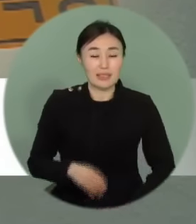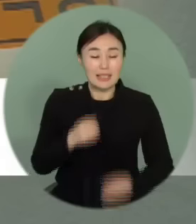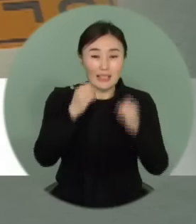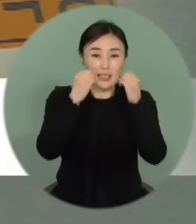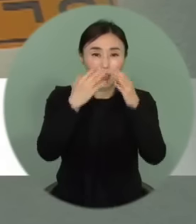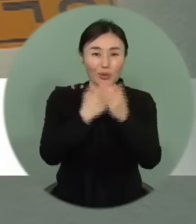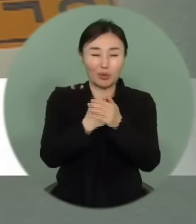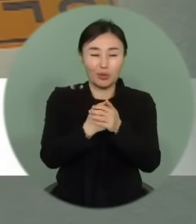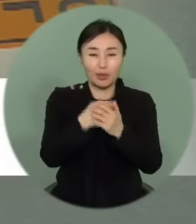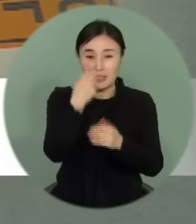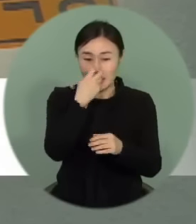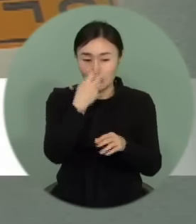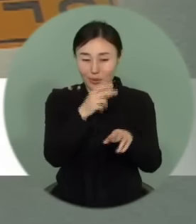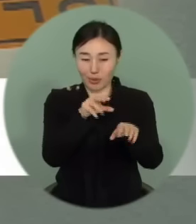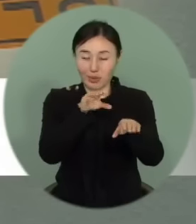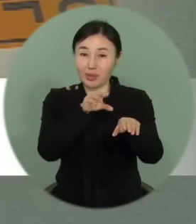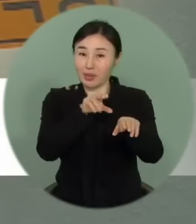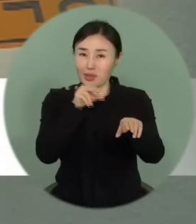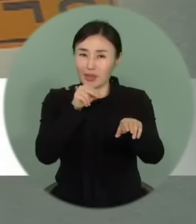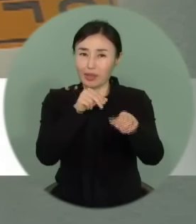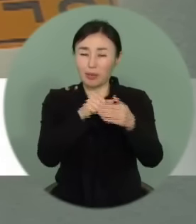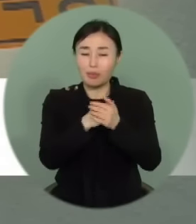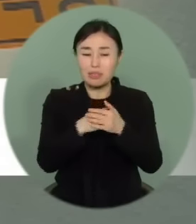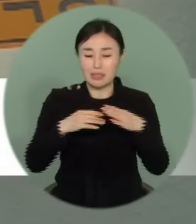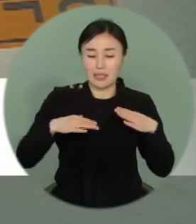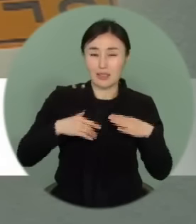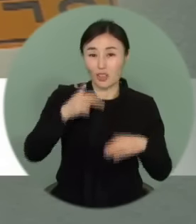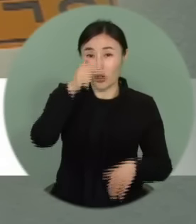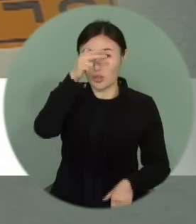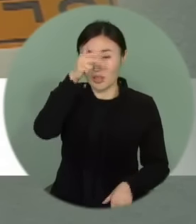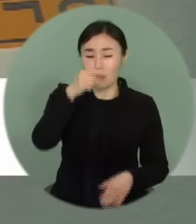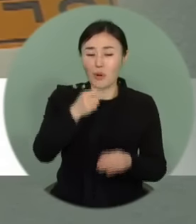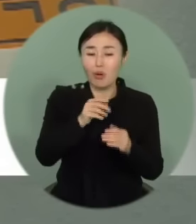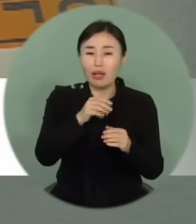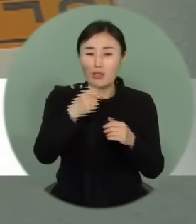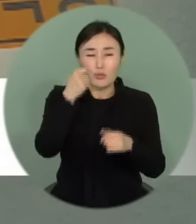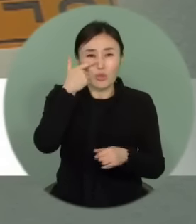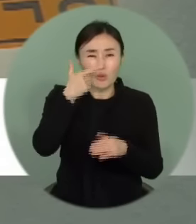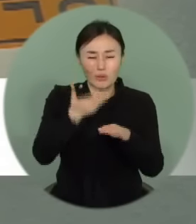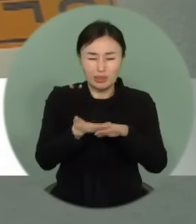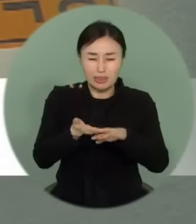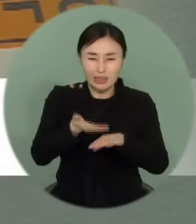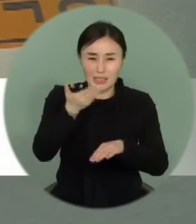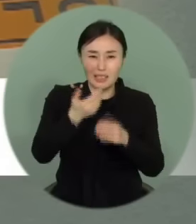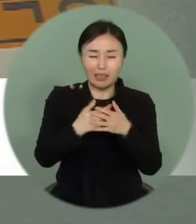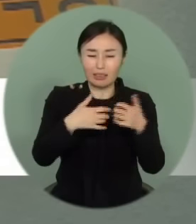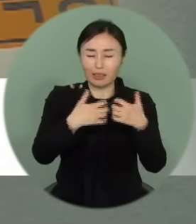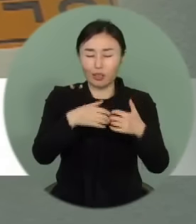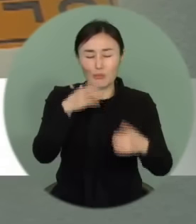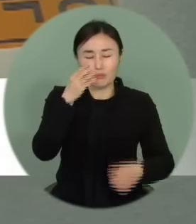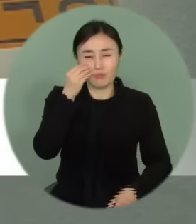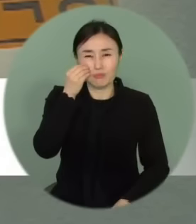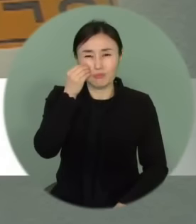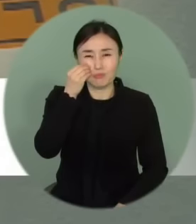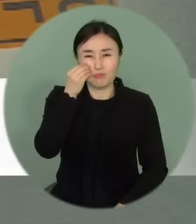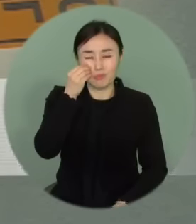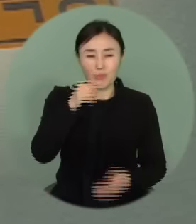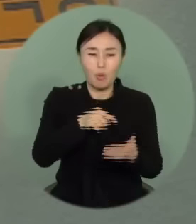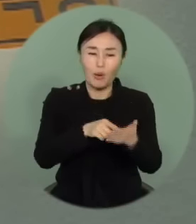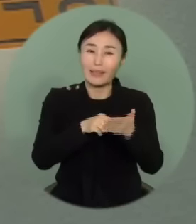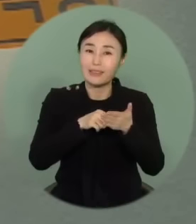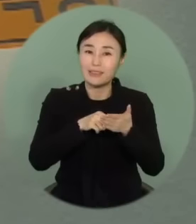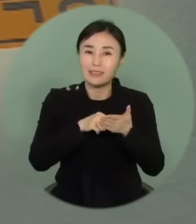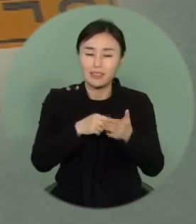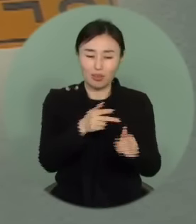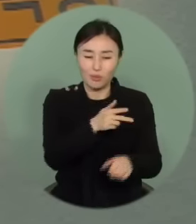새로운 단속 시스템 도입을 앞다퉈 자랑했던 경찰이 사실상 반년 넘게 기기를 놀리고 있던 것으로 나타났습니다.